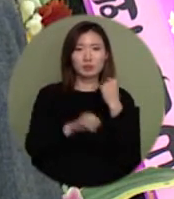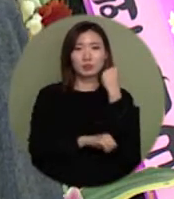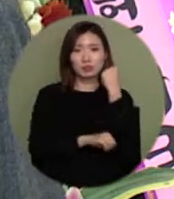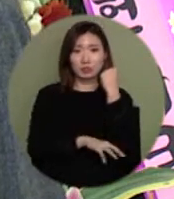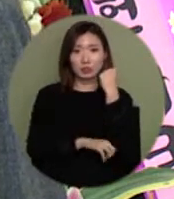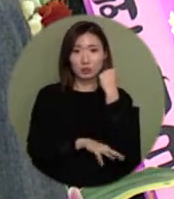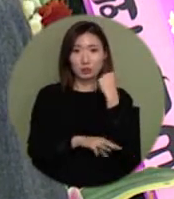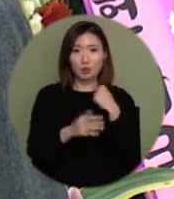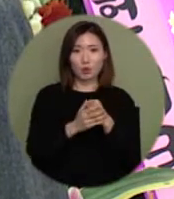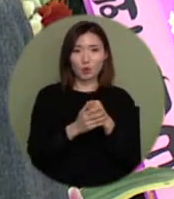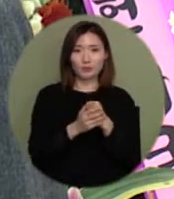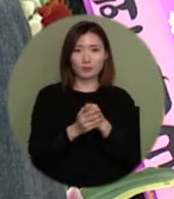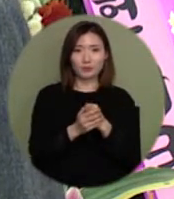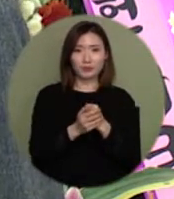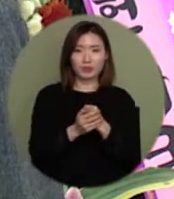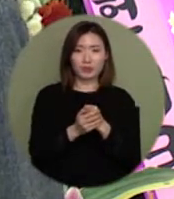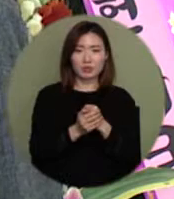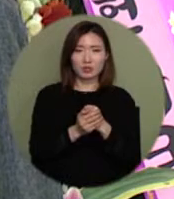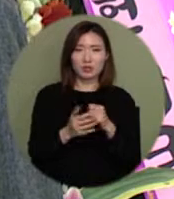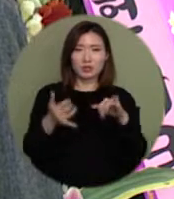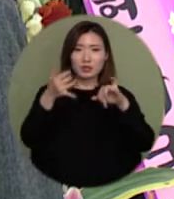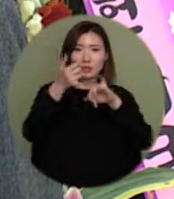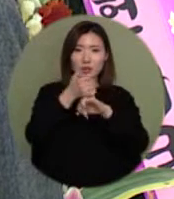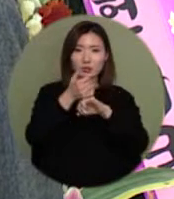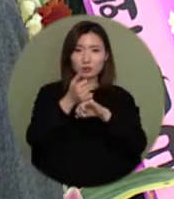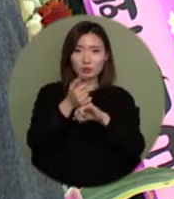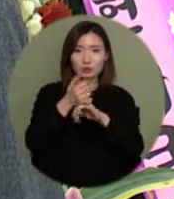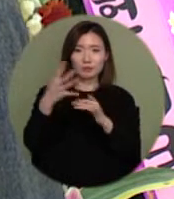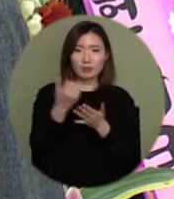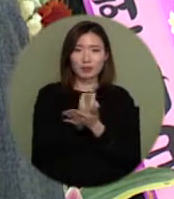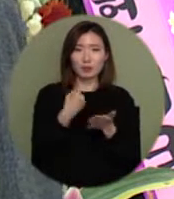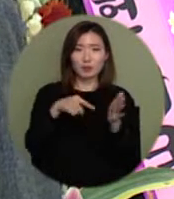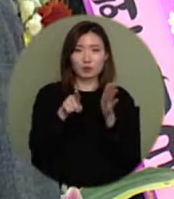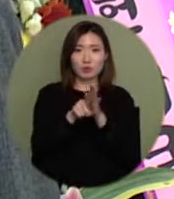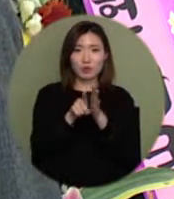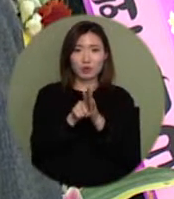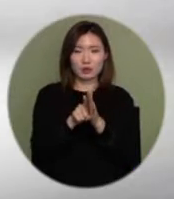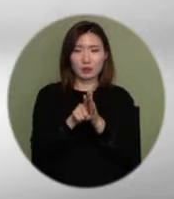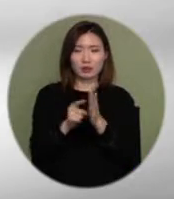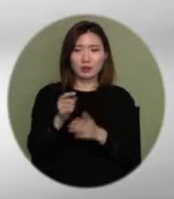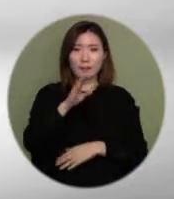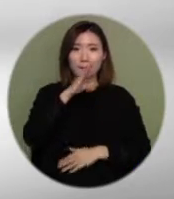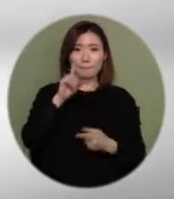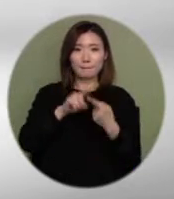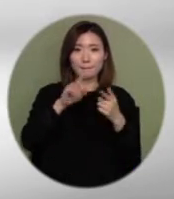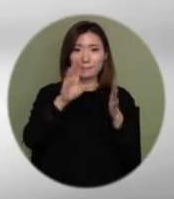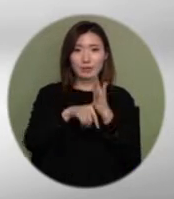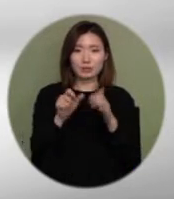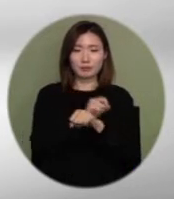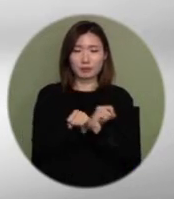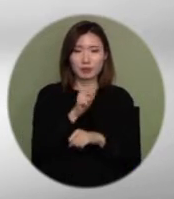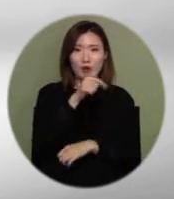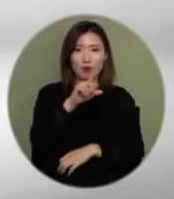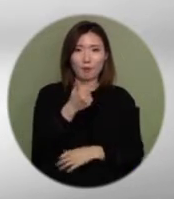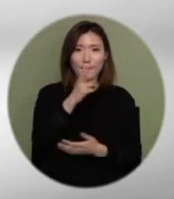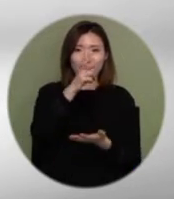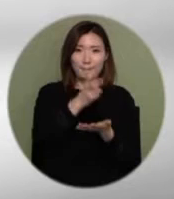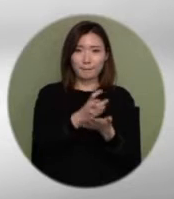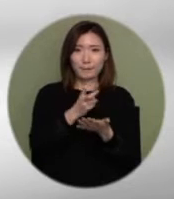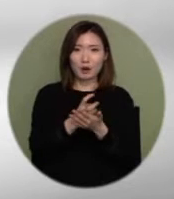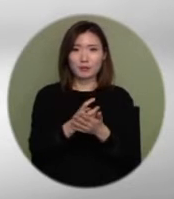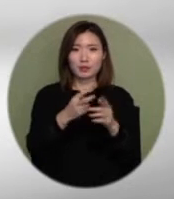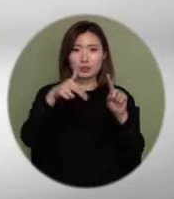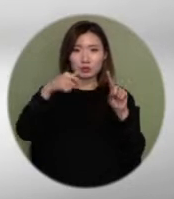기초적인 기득권을 내려놓는 약속을 받아내기 위한 그런 시기 적절한. 특히 헌법 제1조와